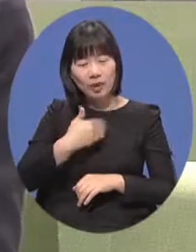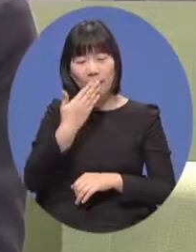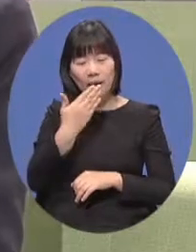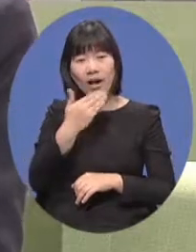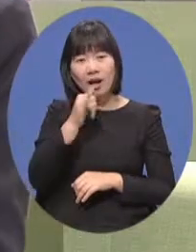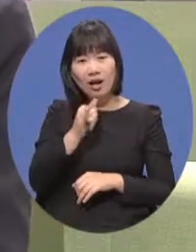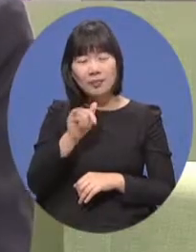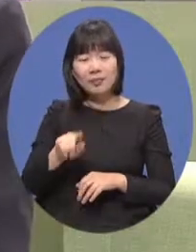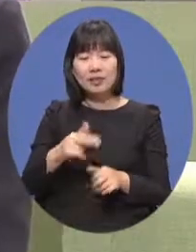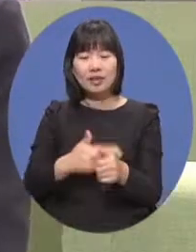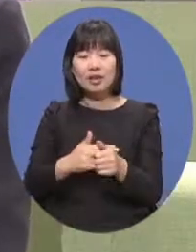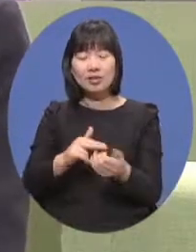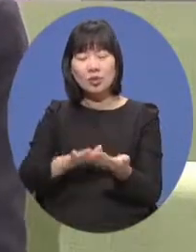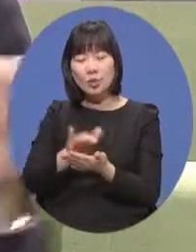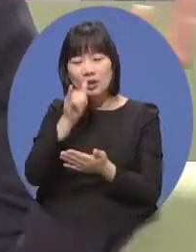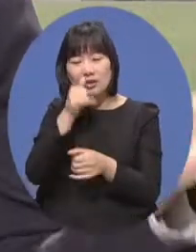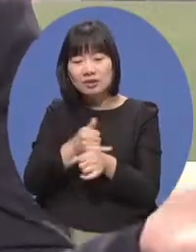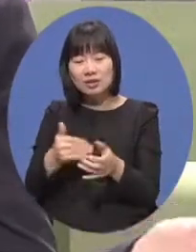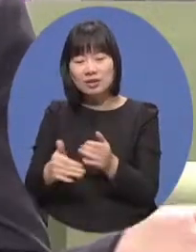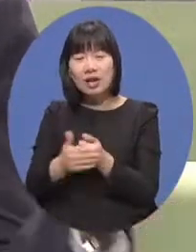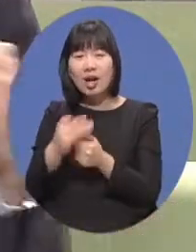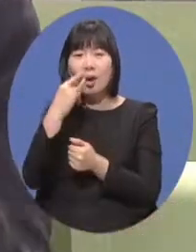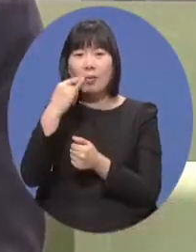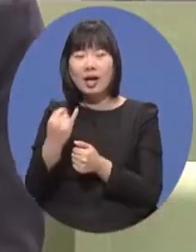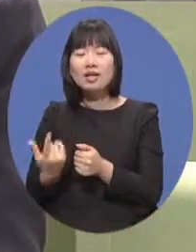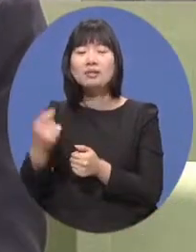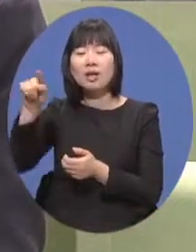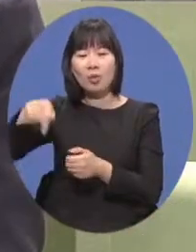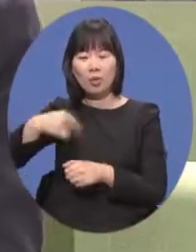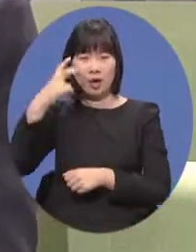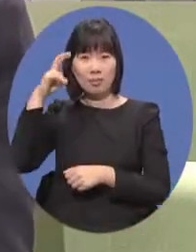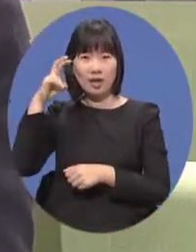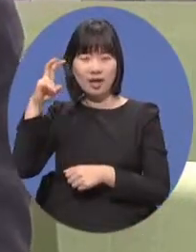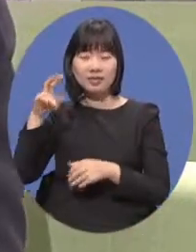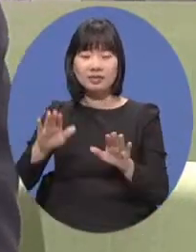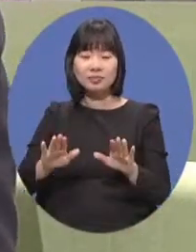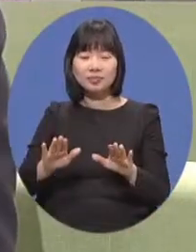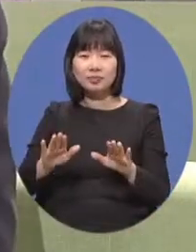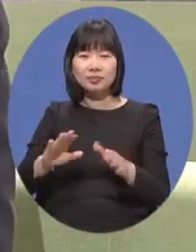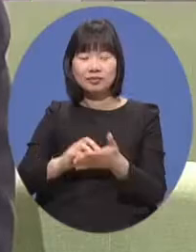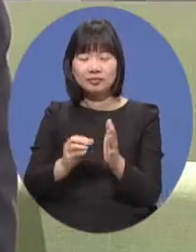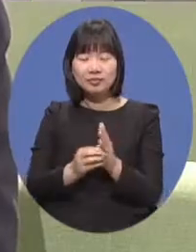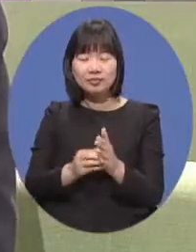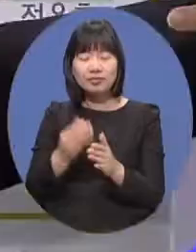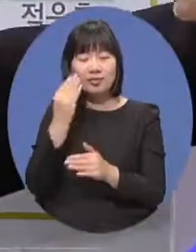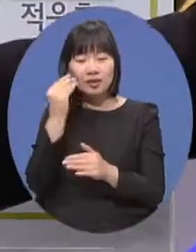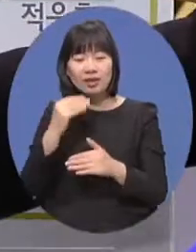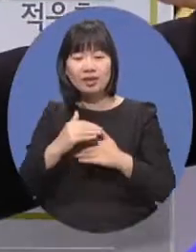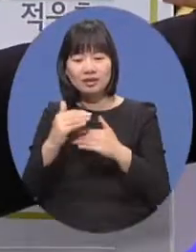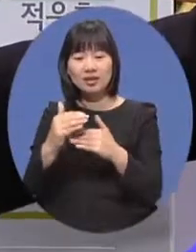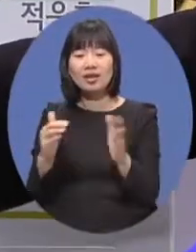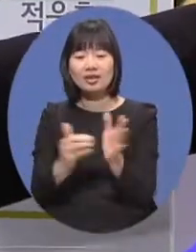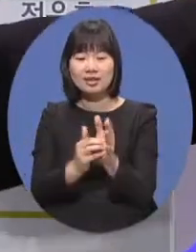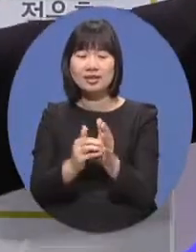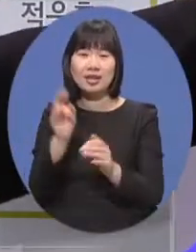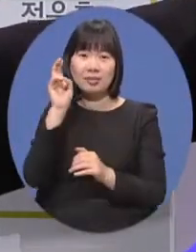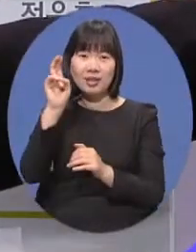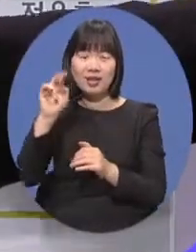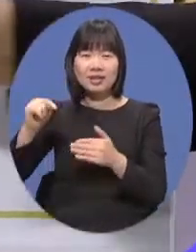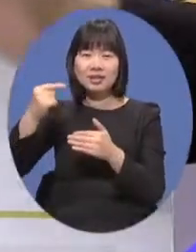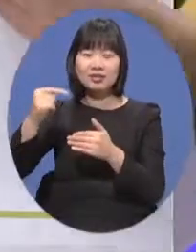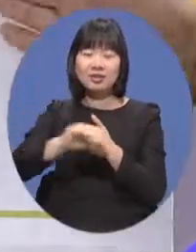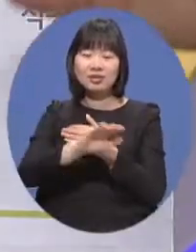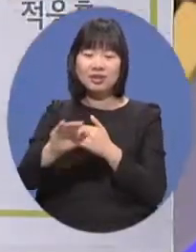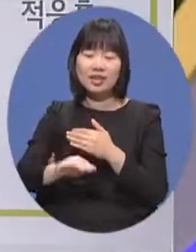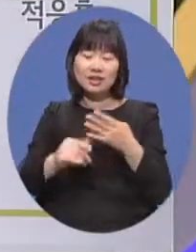그다음에 여기서 선생님이랑 놀고 있다 보니까 엄마가 금방 오더라. 그러면 사실은 여기까지 하면 적응 단계 행동은 거의 끝난 겁니다. 그 다음에